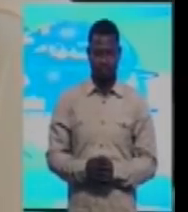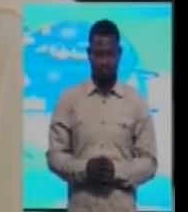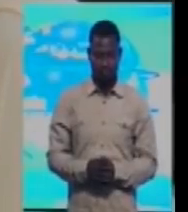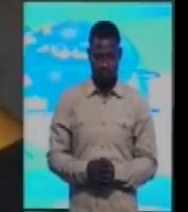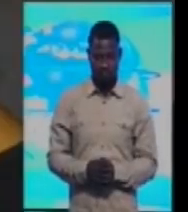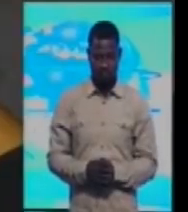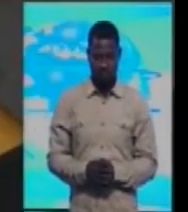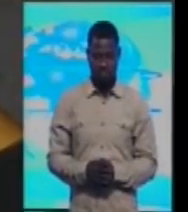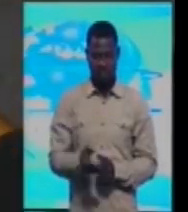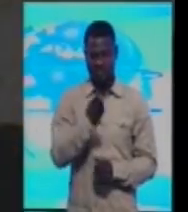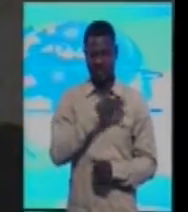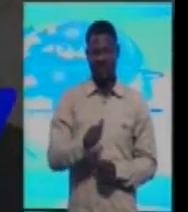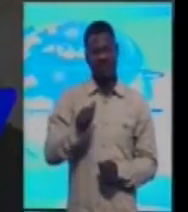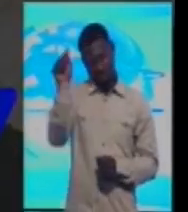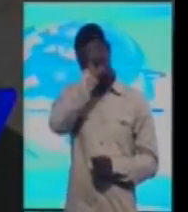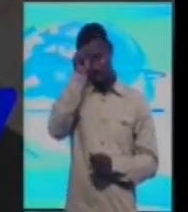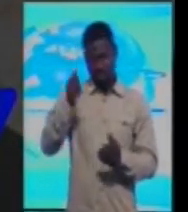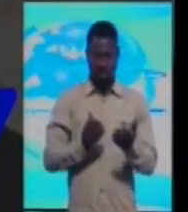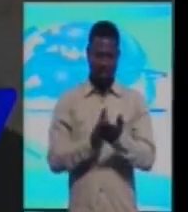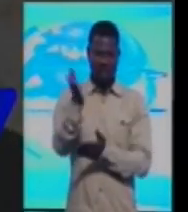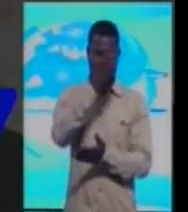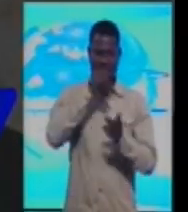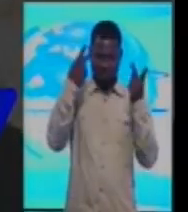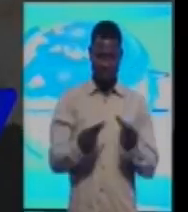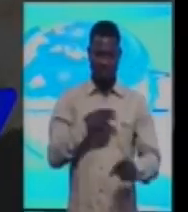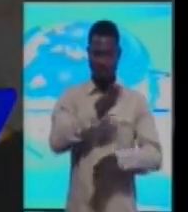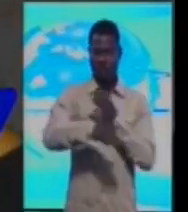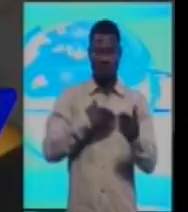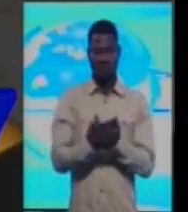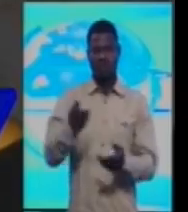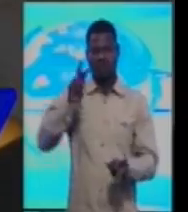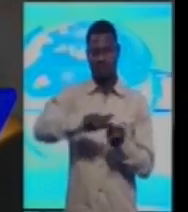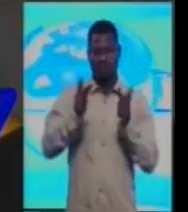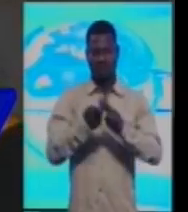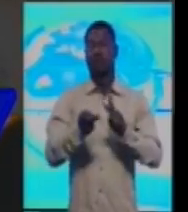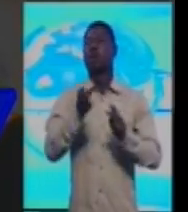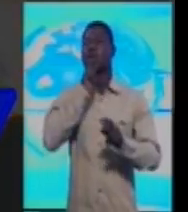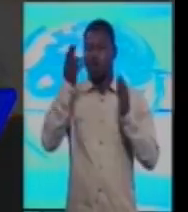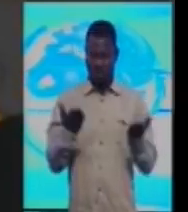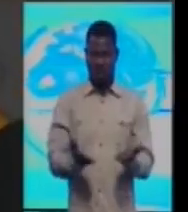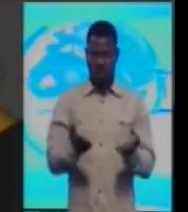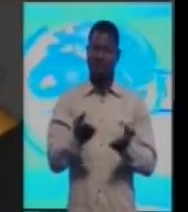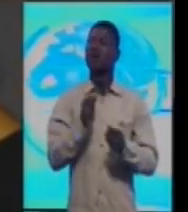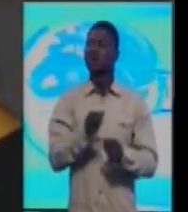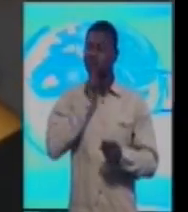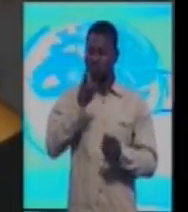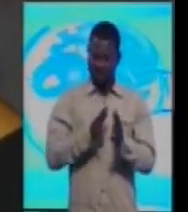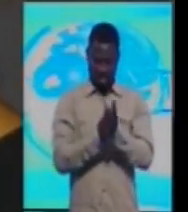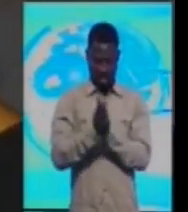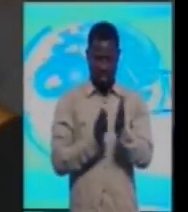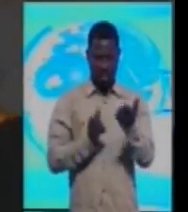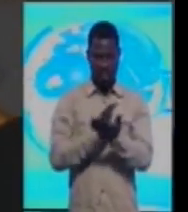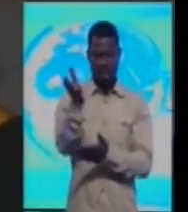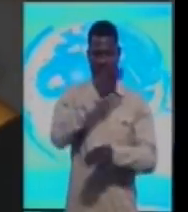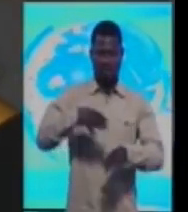par la présence effective des partenaires dans la salle, que les partenaires sont là, sont intéressés par la mise en œuvre